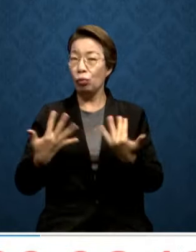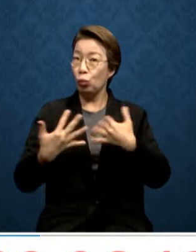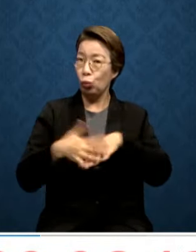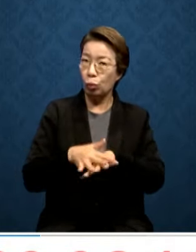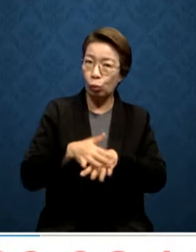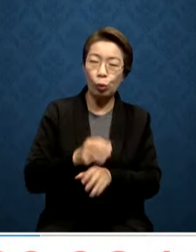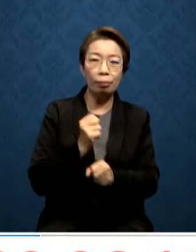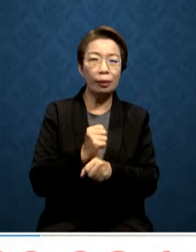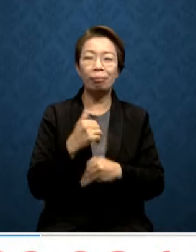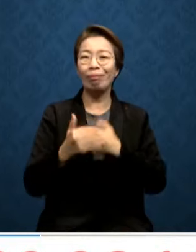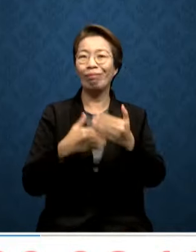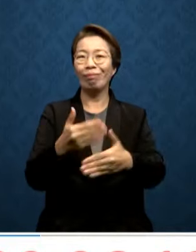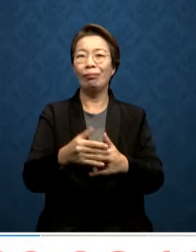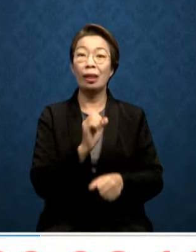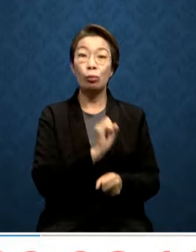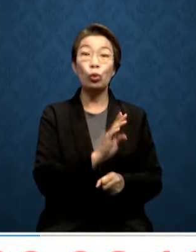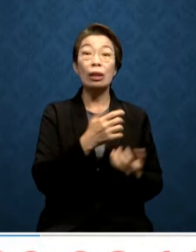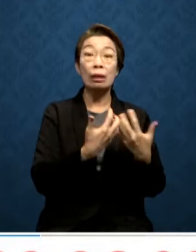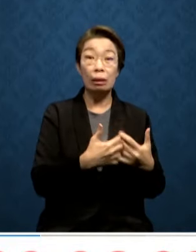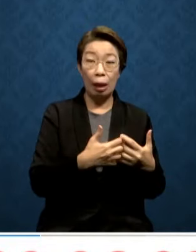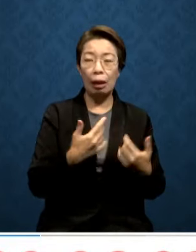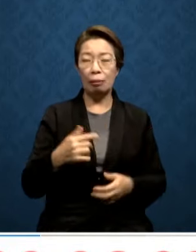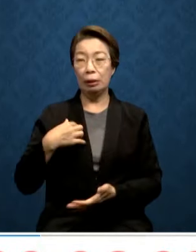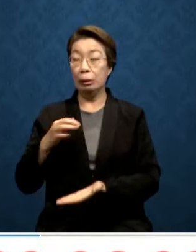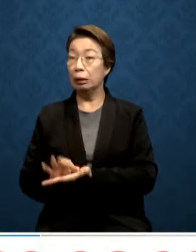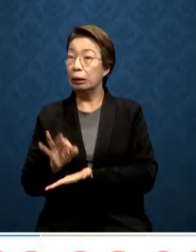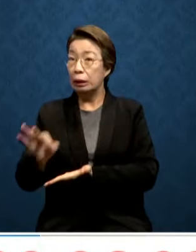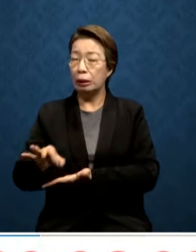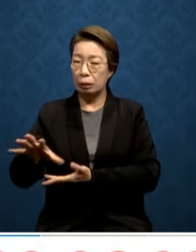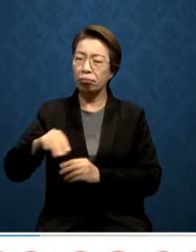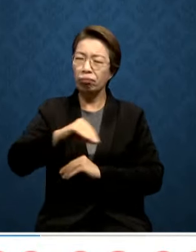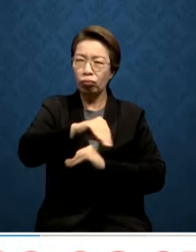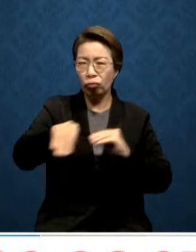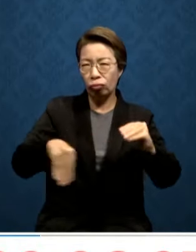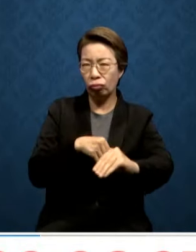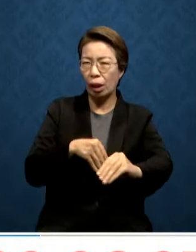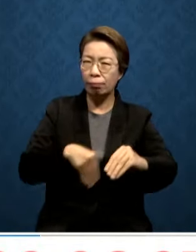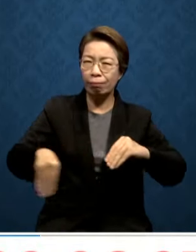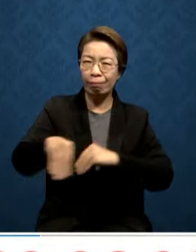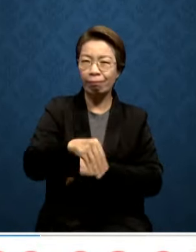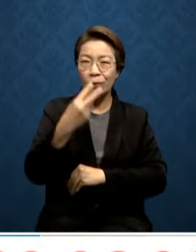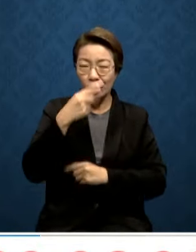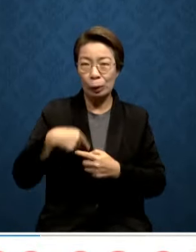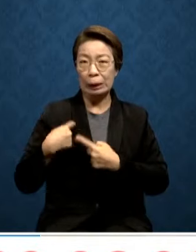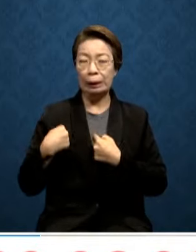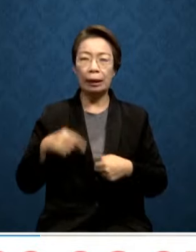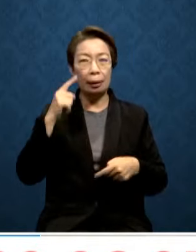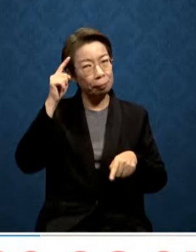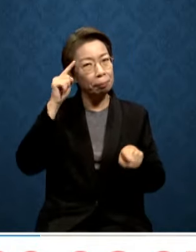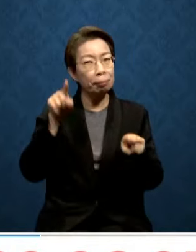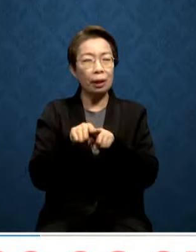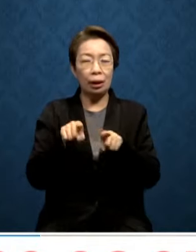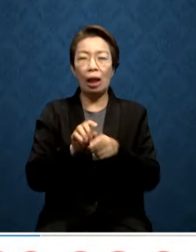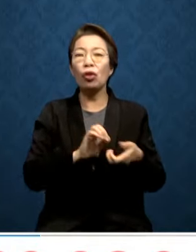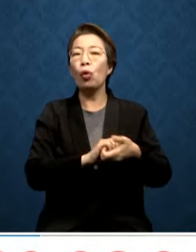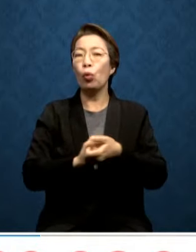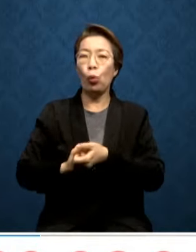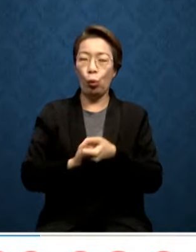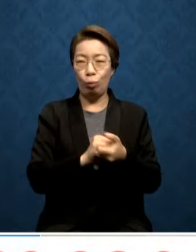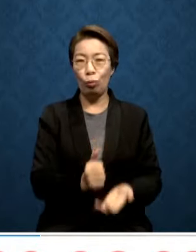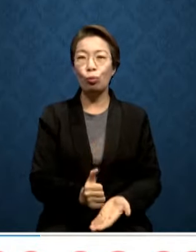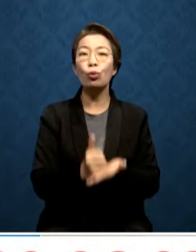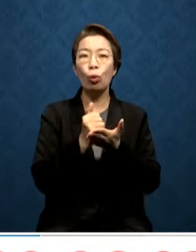เป็นผู้ผลิตด้วยและเป็นผู้บริโภคด้วยเอาใจเขามาใส่ใจเราสร้างความร่วมมือซึ่งกันและกันนะครับการปรับปรุ